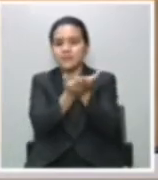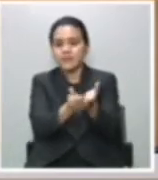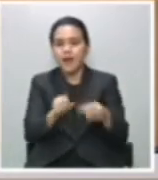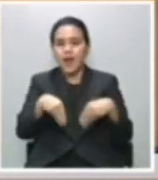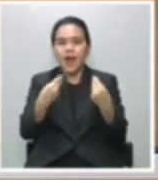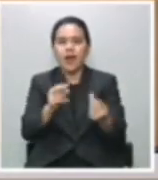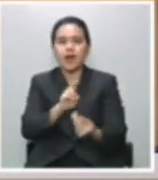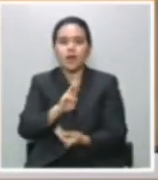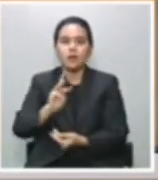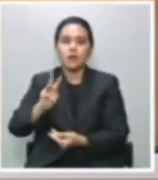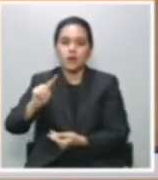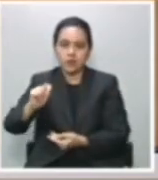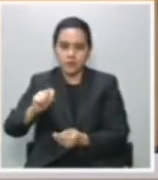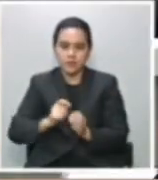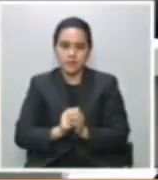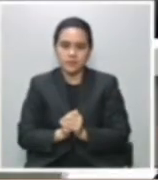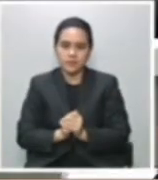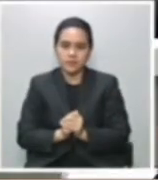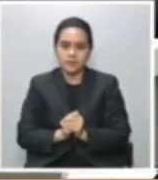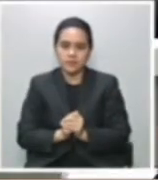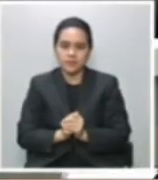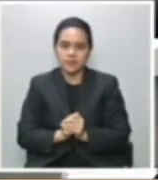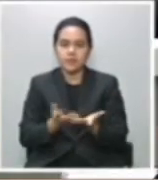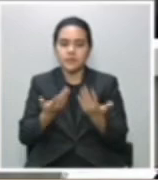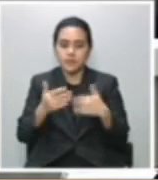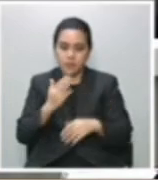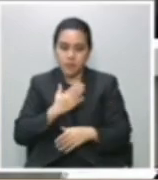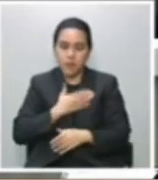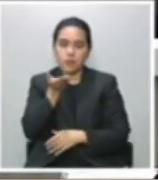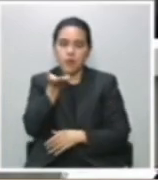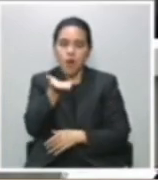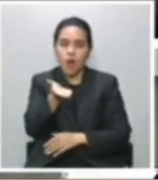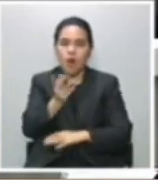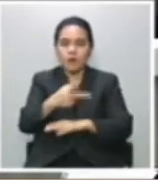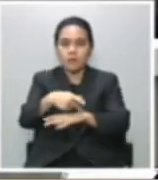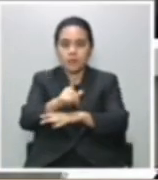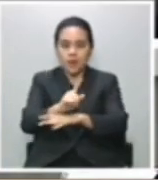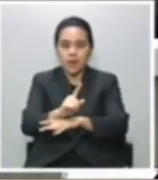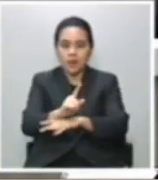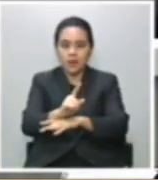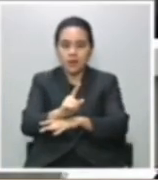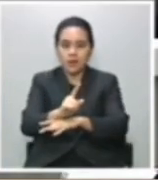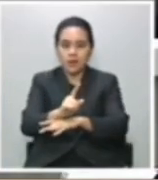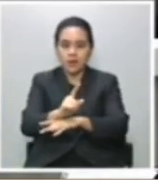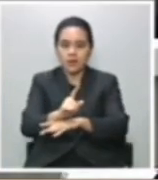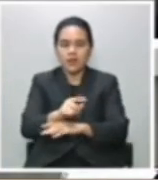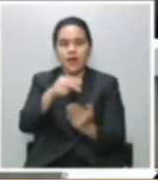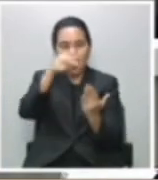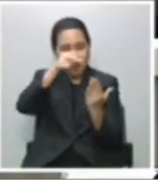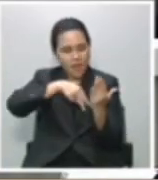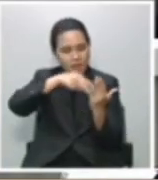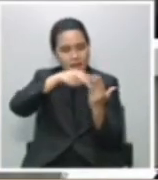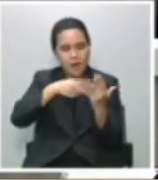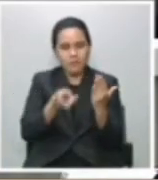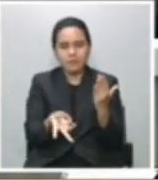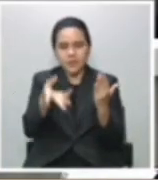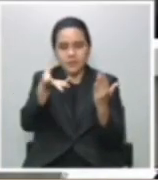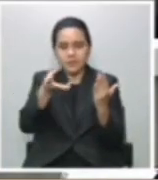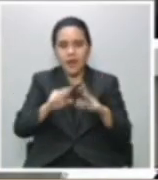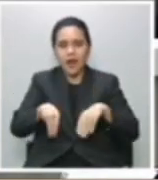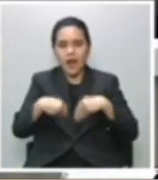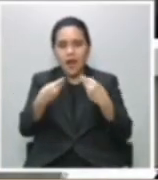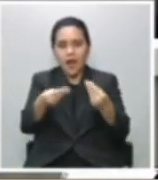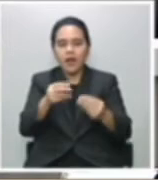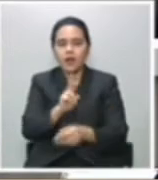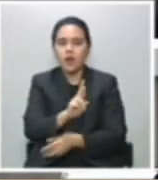ครับถ้างั้นผมจะขออนุญาตท่านประธานอ่านรายละเอียดนิดหนึ่งสั้นๆให้กับท่